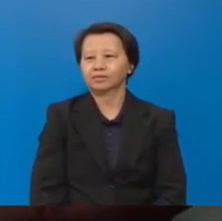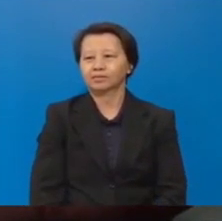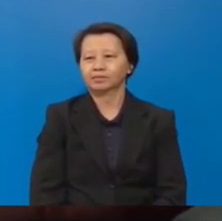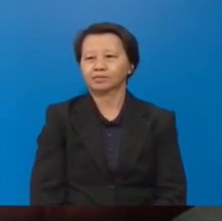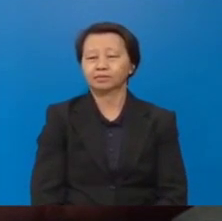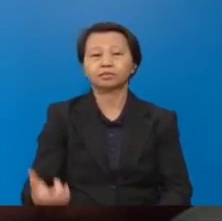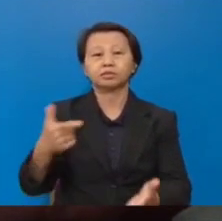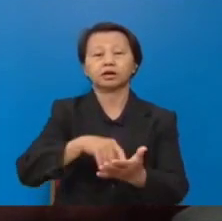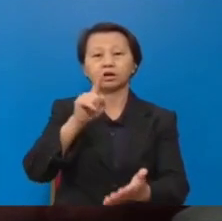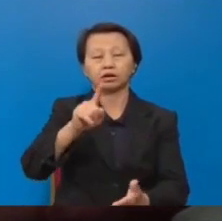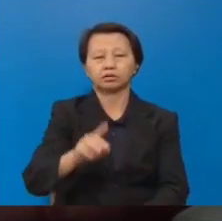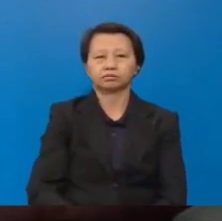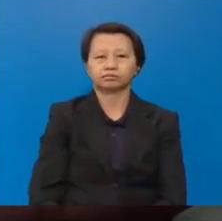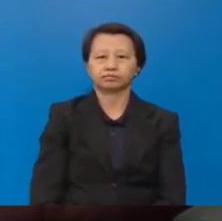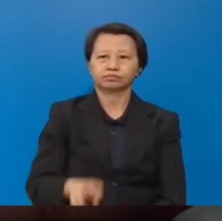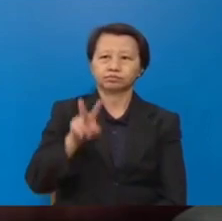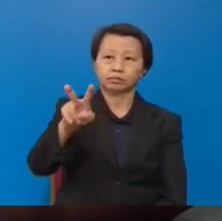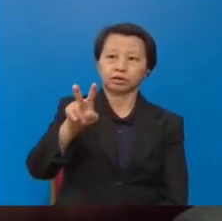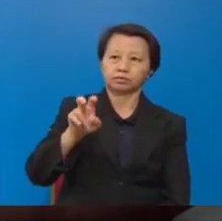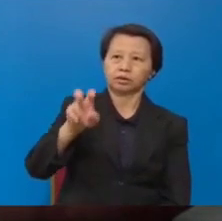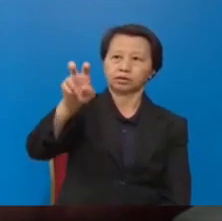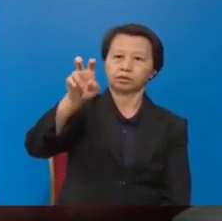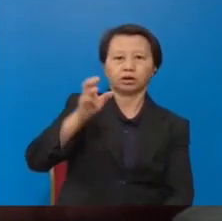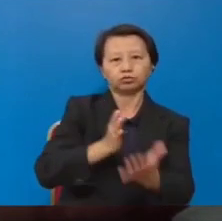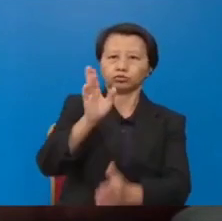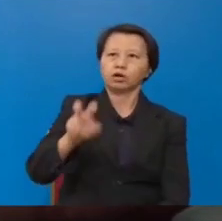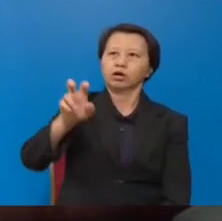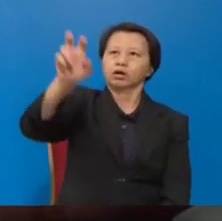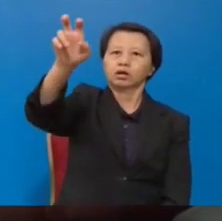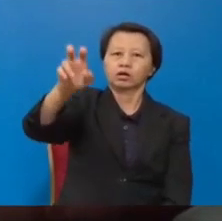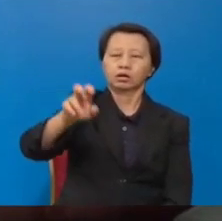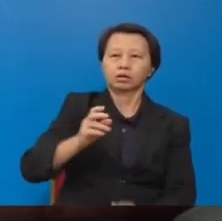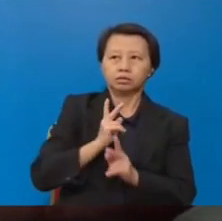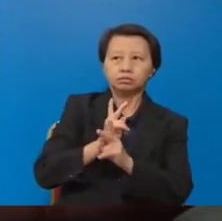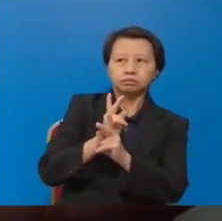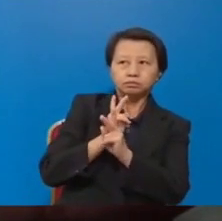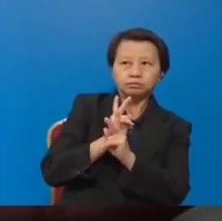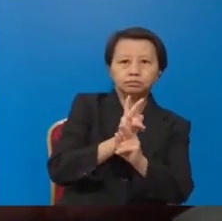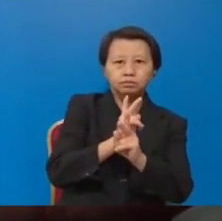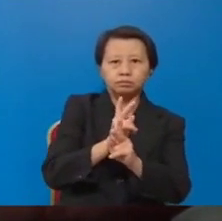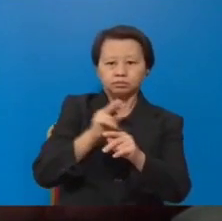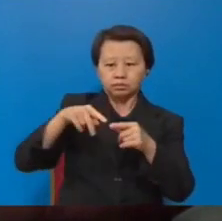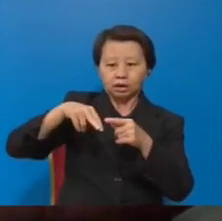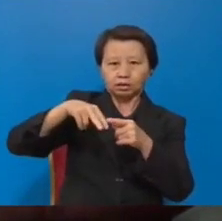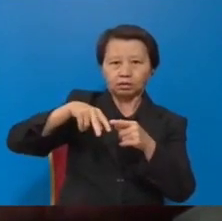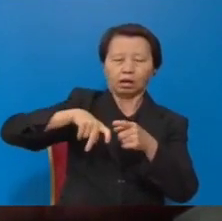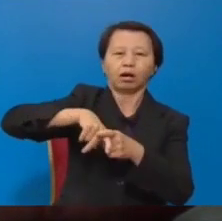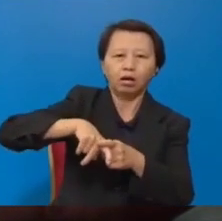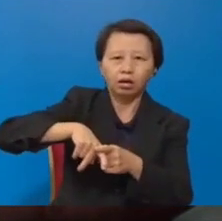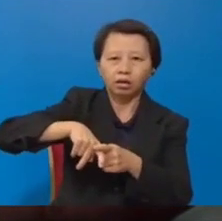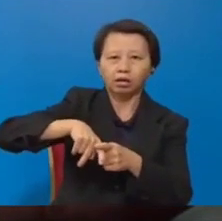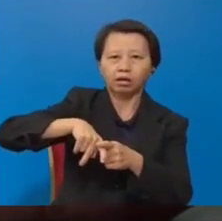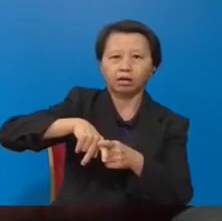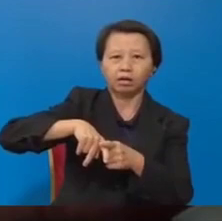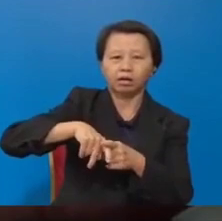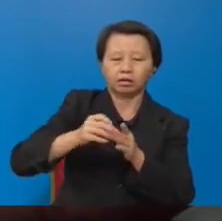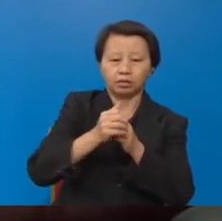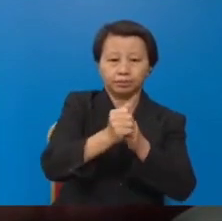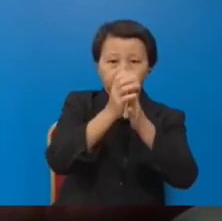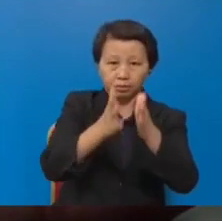lagi satu nampak tanggl teruslah naik hati HQ kaki tidak tersangkut